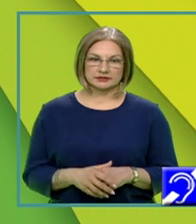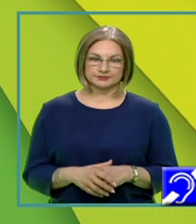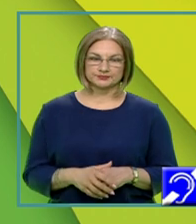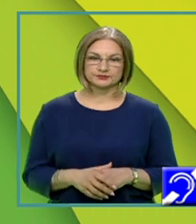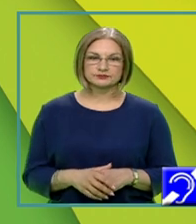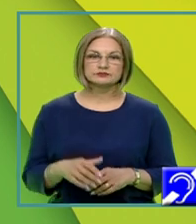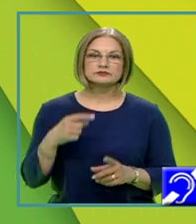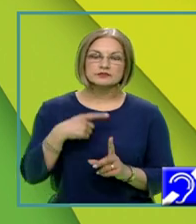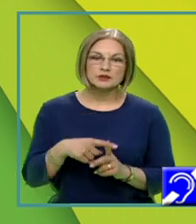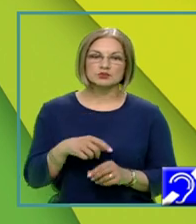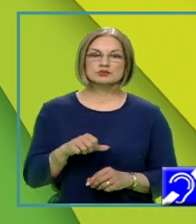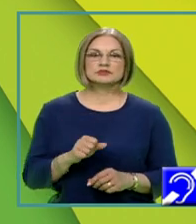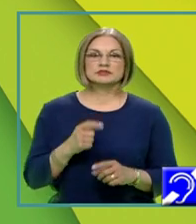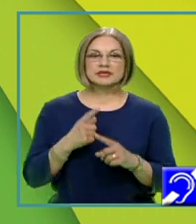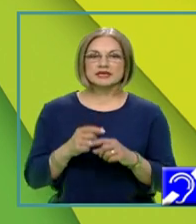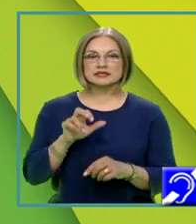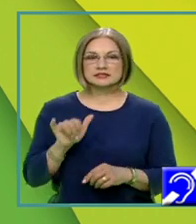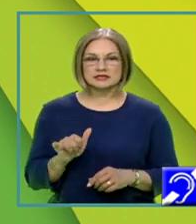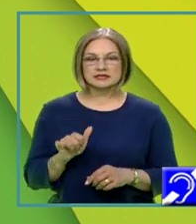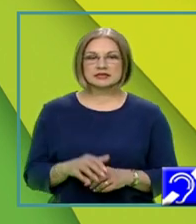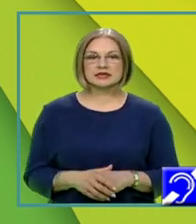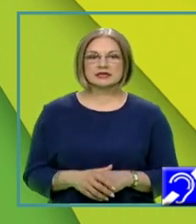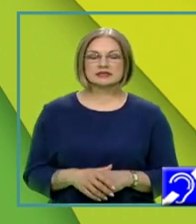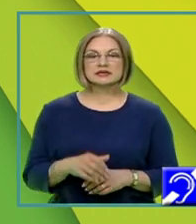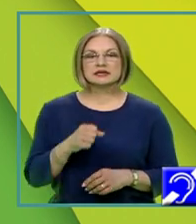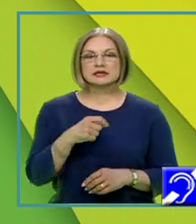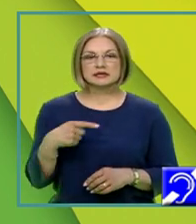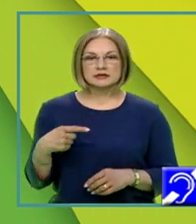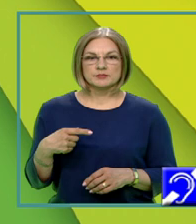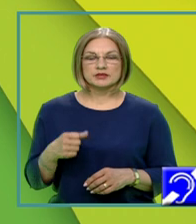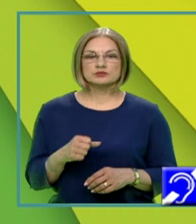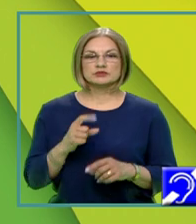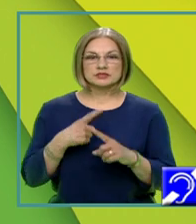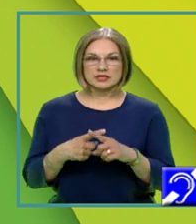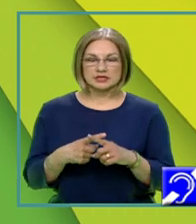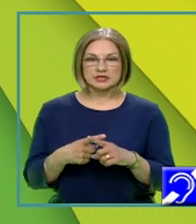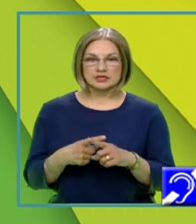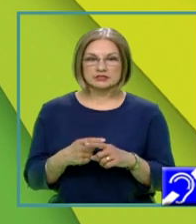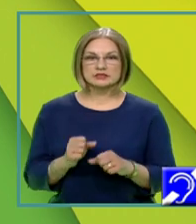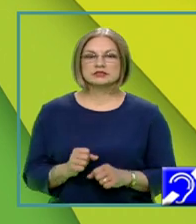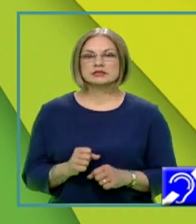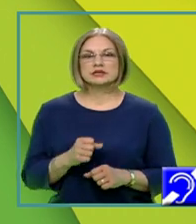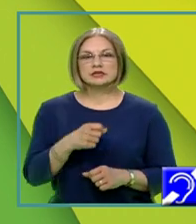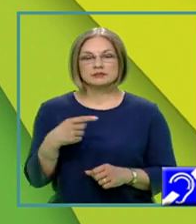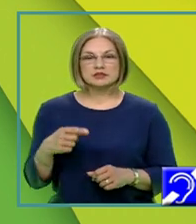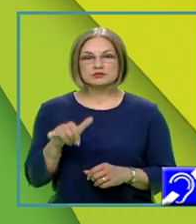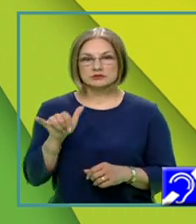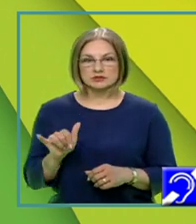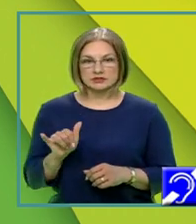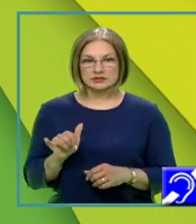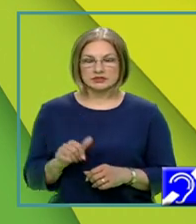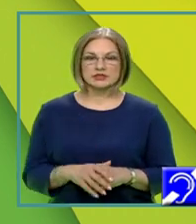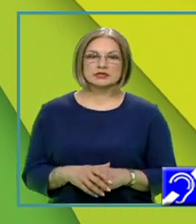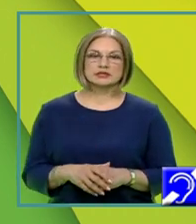plus x y adică trei ori doi music x adică minus 3 minus 2